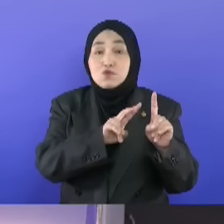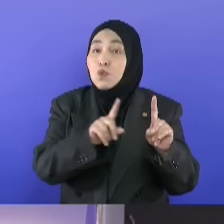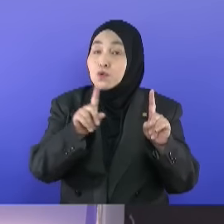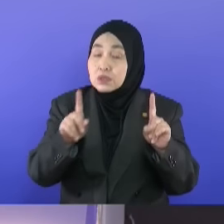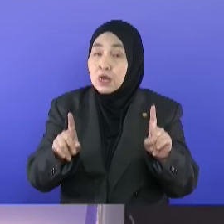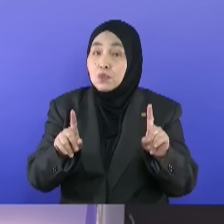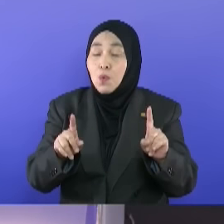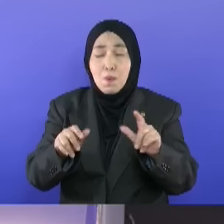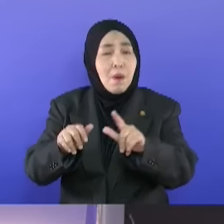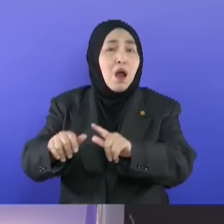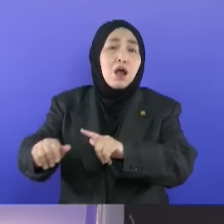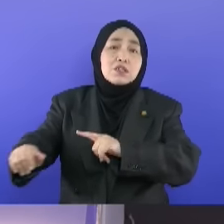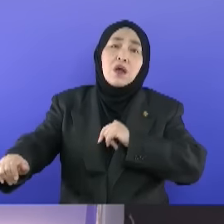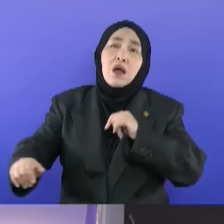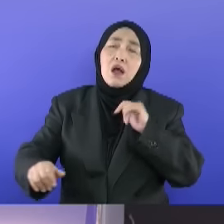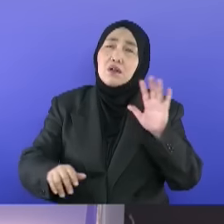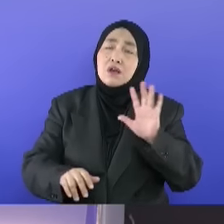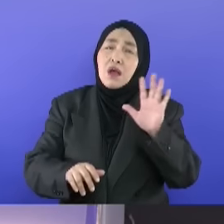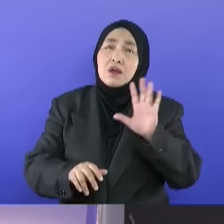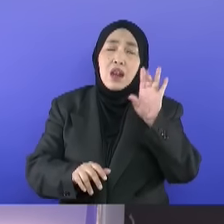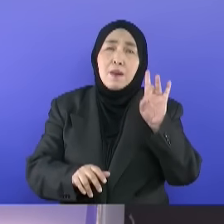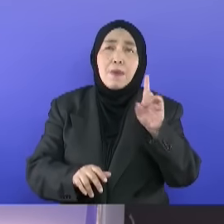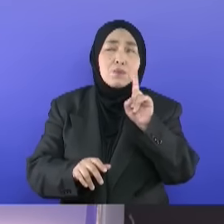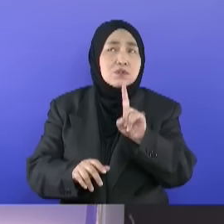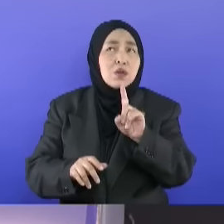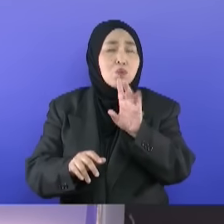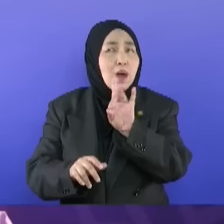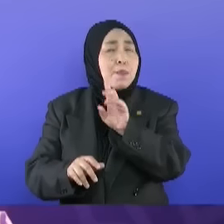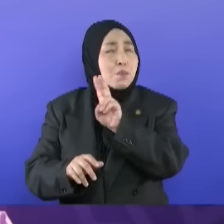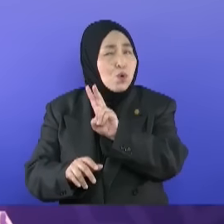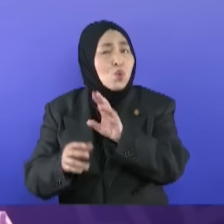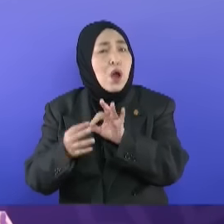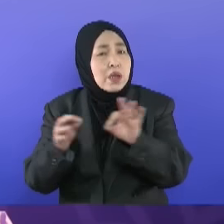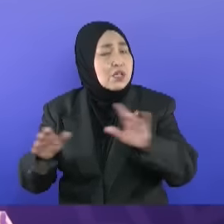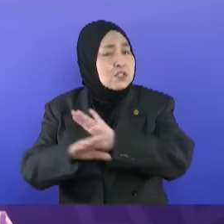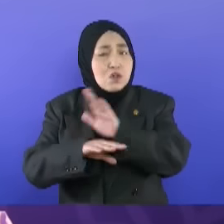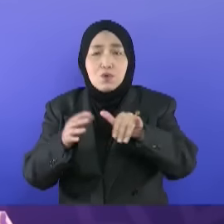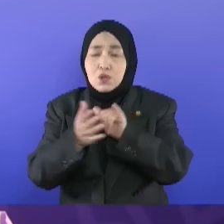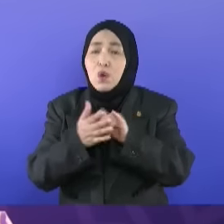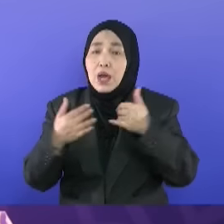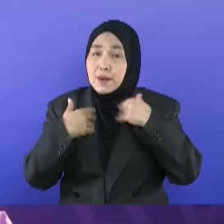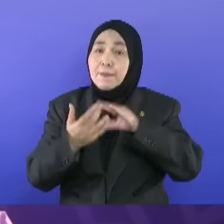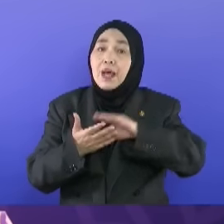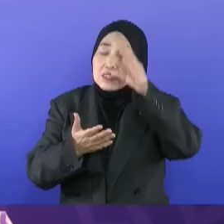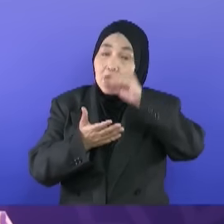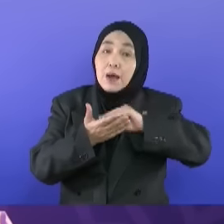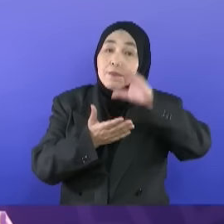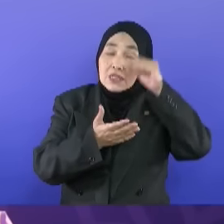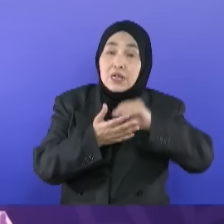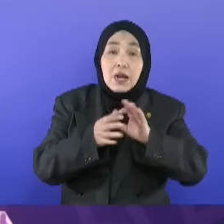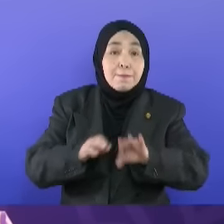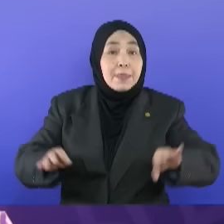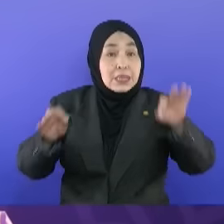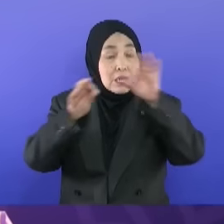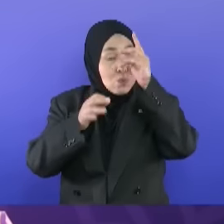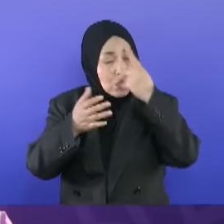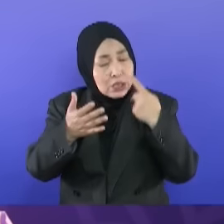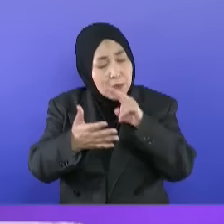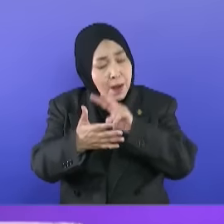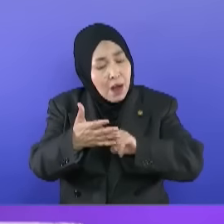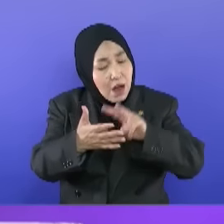dan panjang ya lebih kurang 81 82 ayat ini semuanya itu ada pelajaran-pelajaran penting untuk kita baca